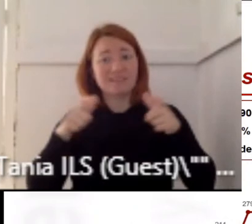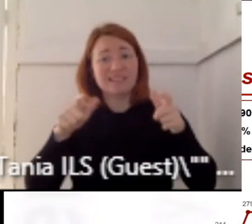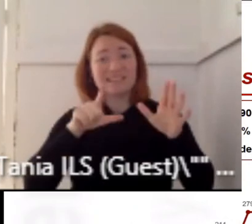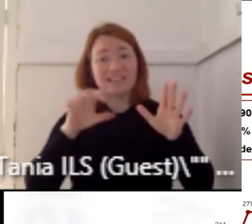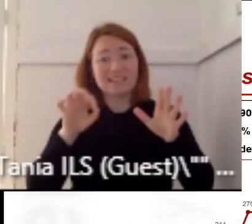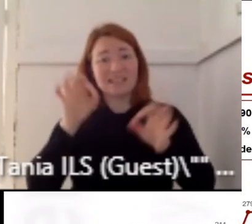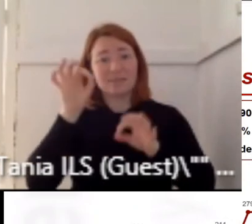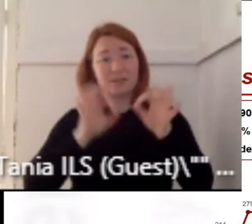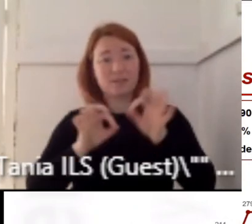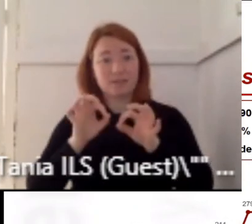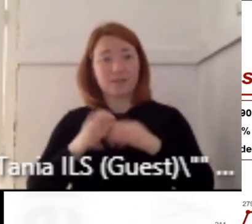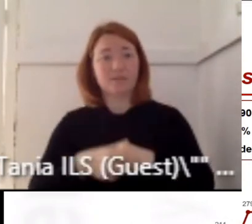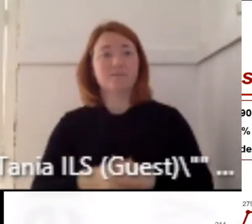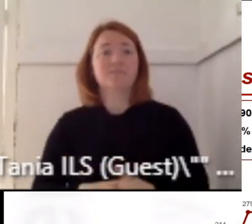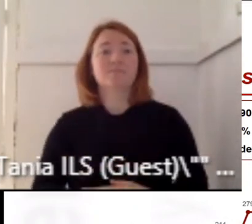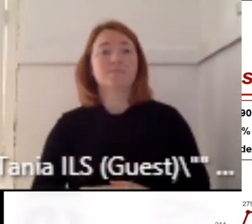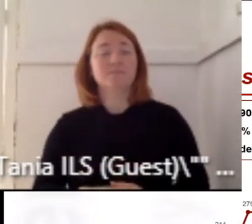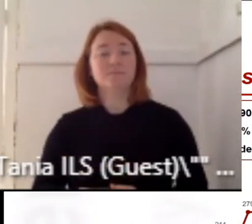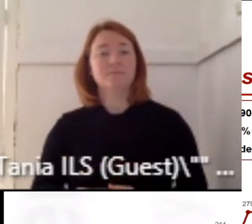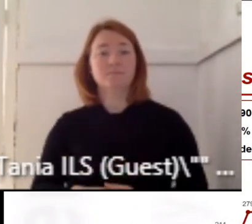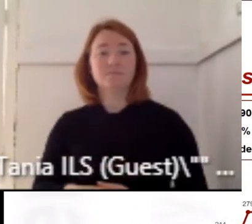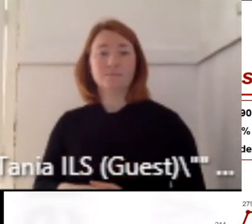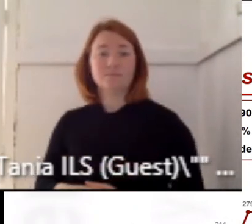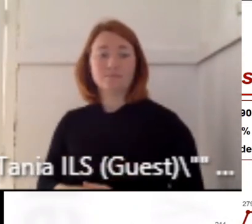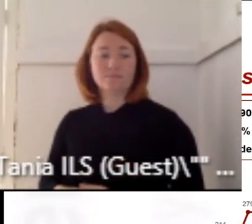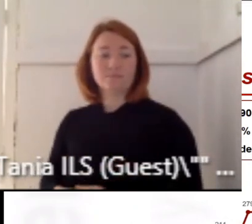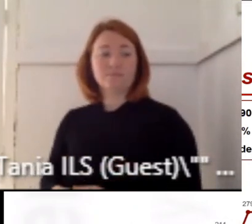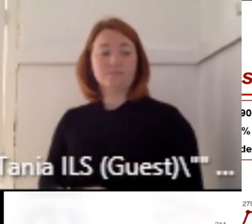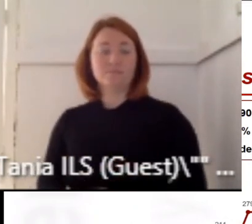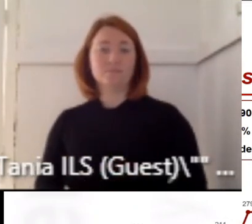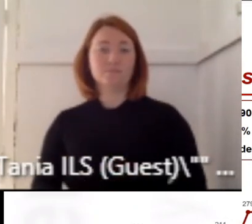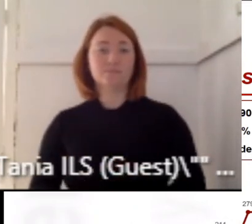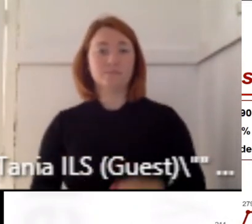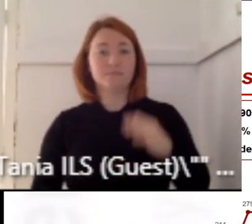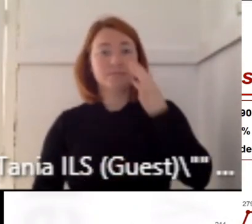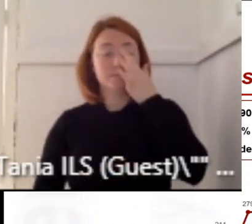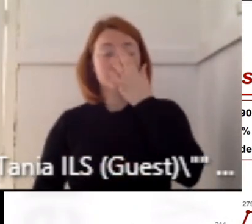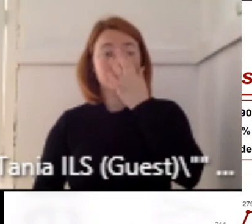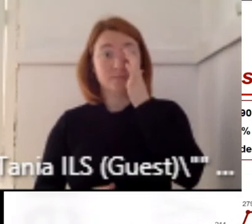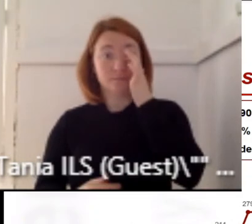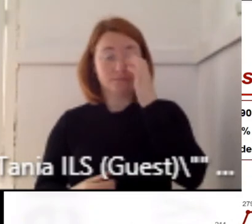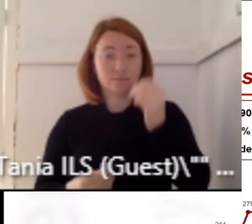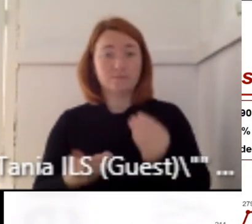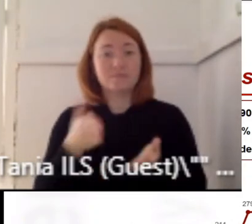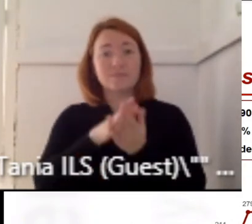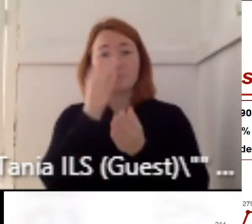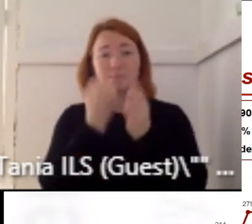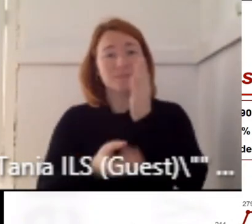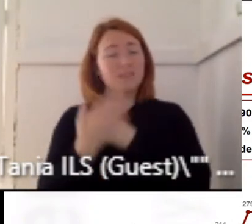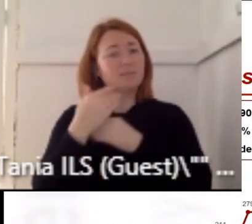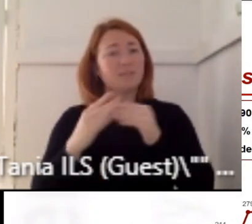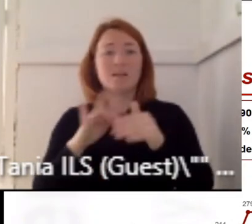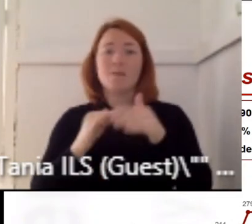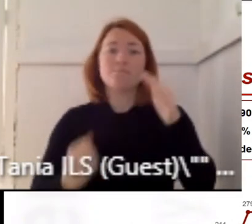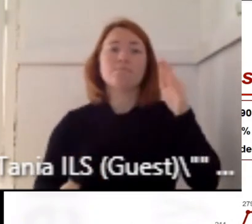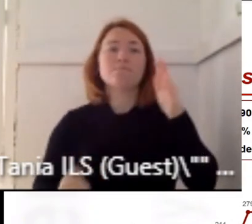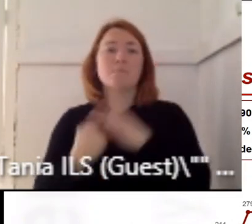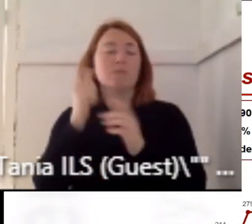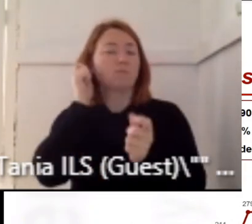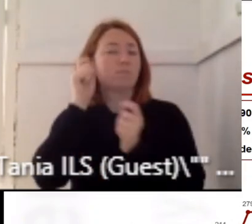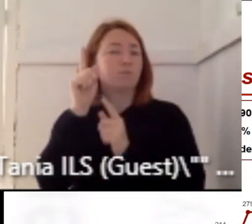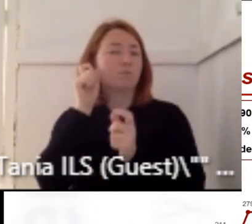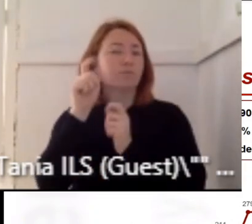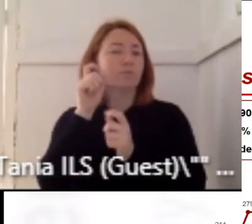com deia, doncs, amb aquest inici del confinament més estricte i assolint el mes de maig el màxim de trucades, i a data